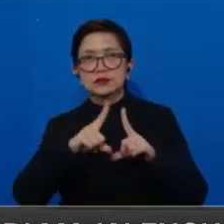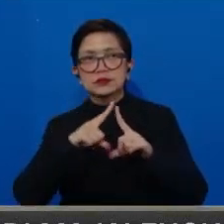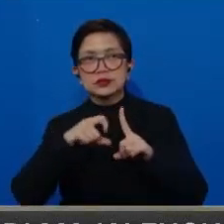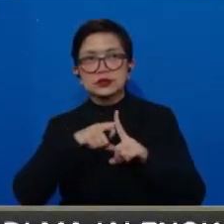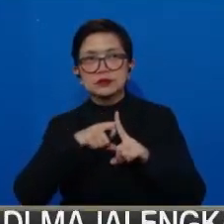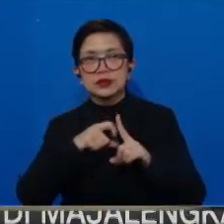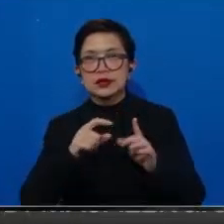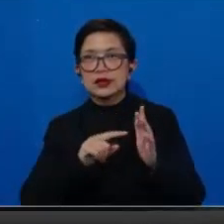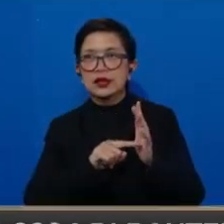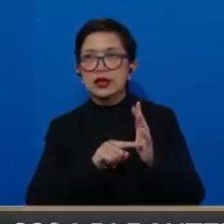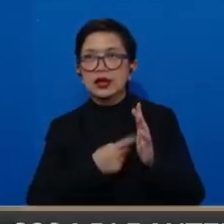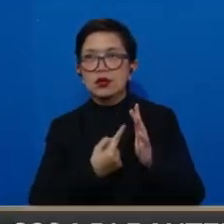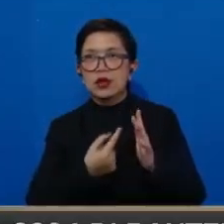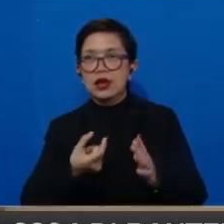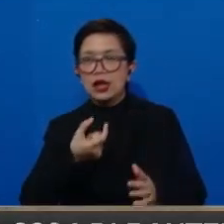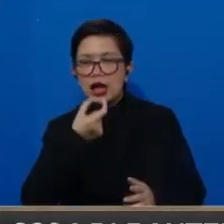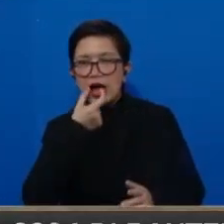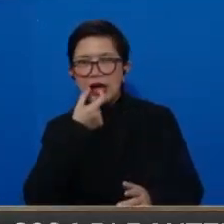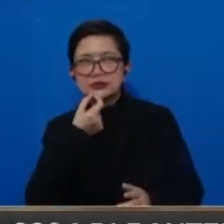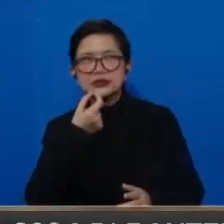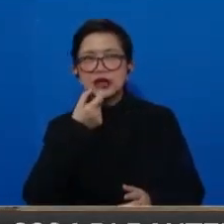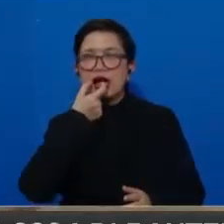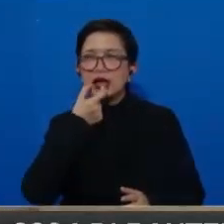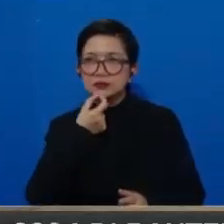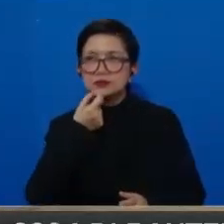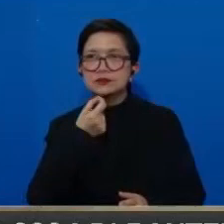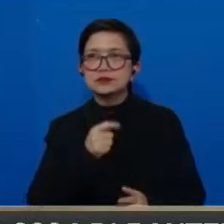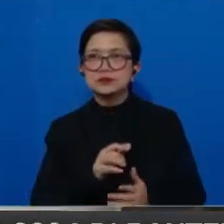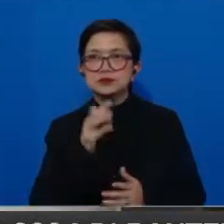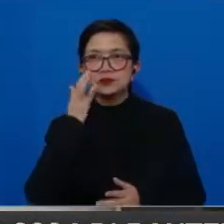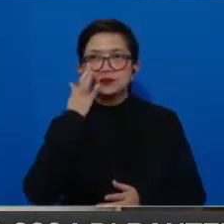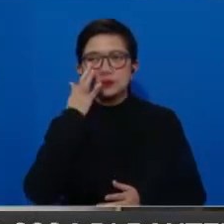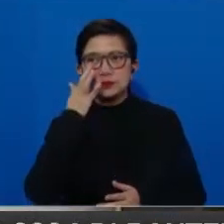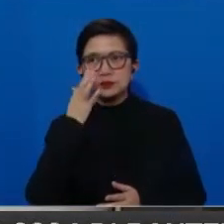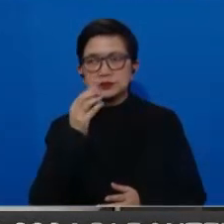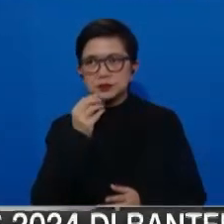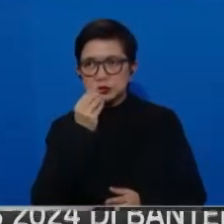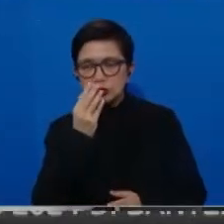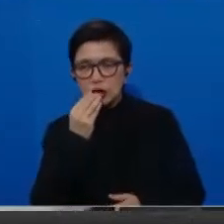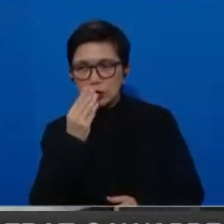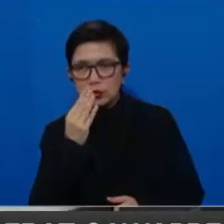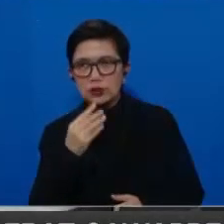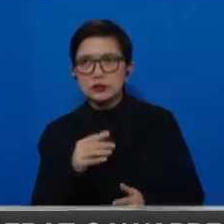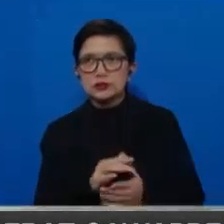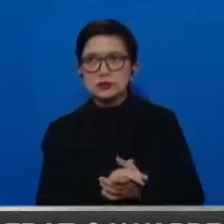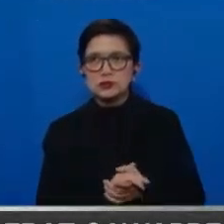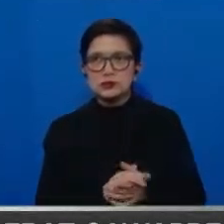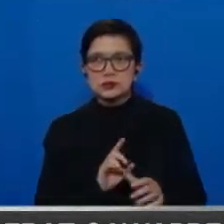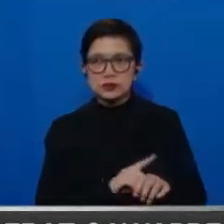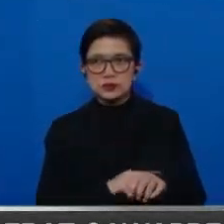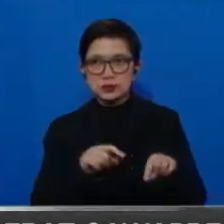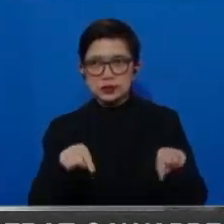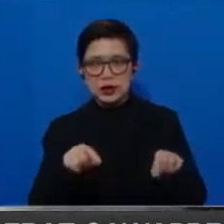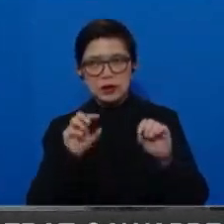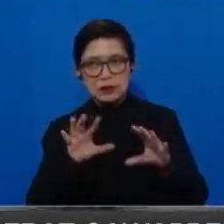Seblak awalnya berupa sajian kerupuk basah yang menggunakan bumbu berbahan bawang, cabai, serta kencur. Namun saat ini sudah banyak